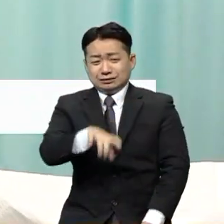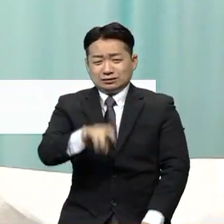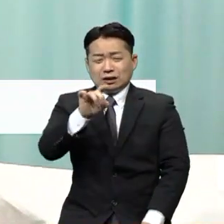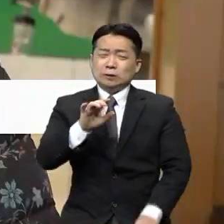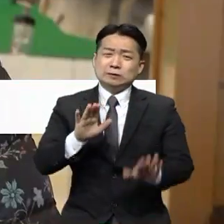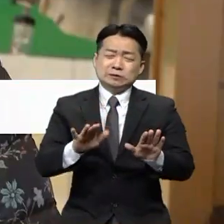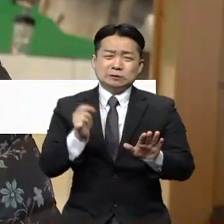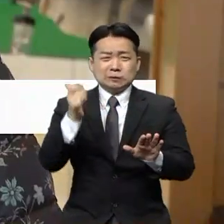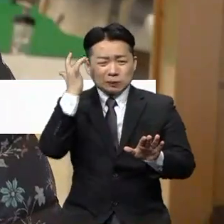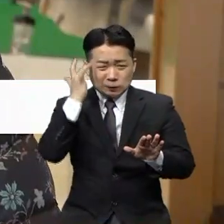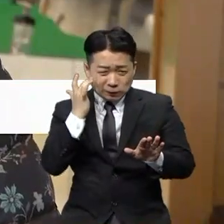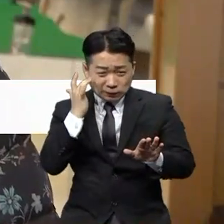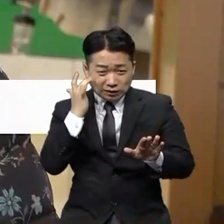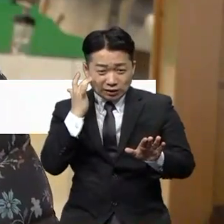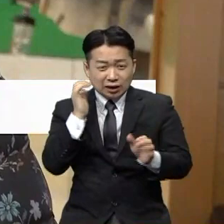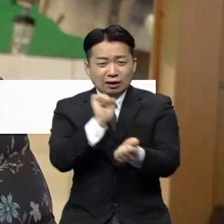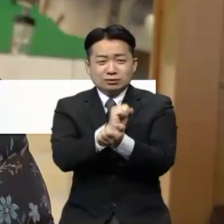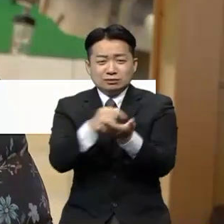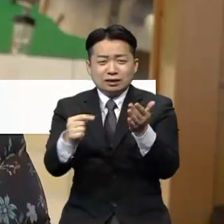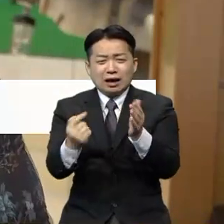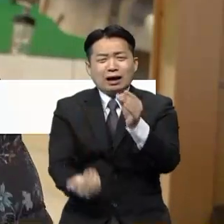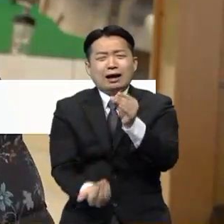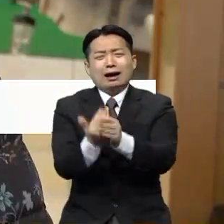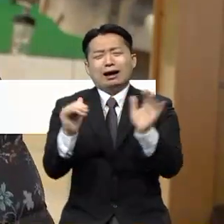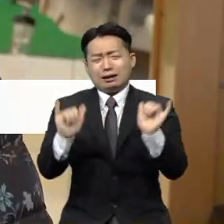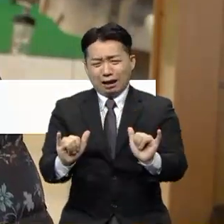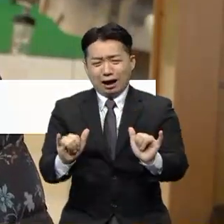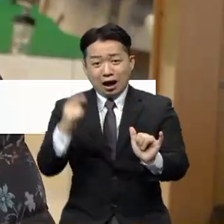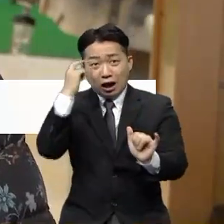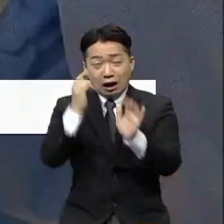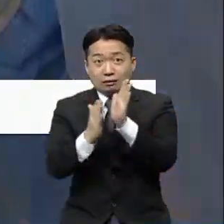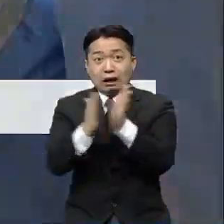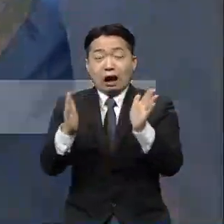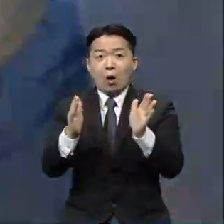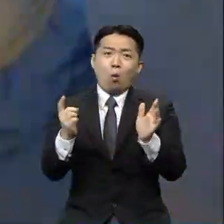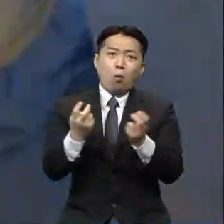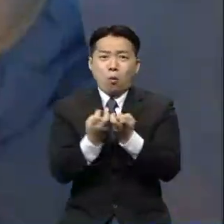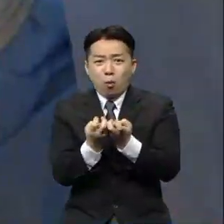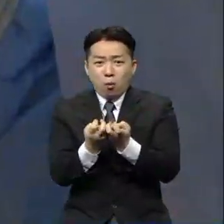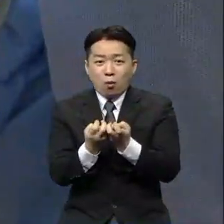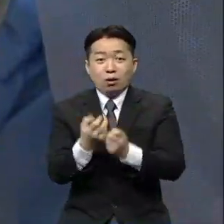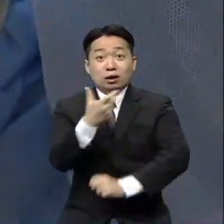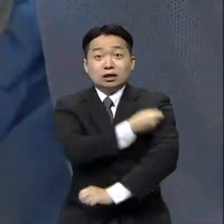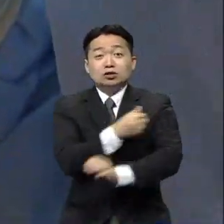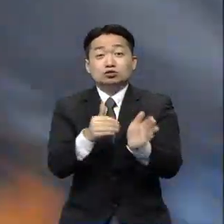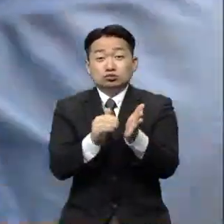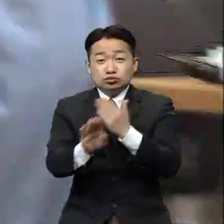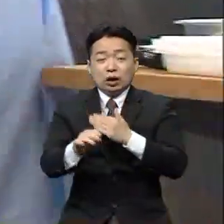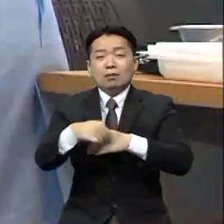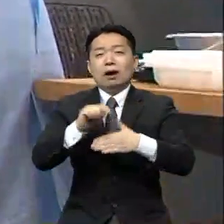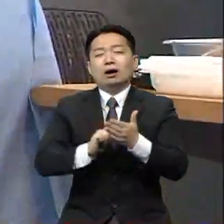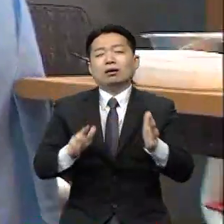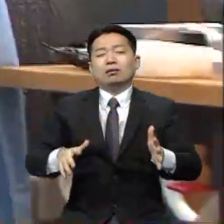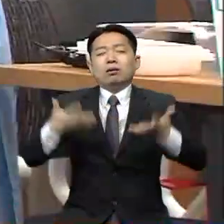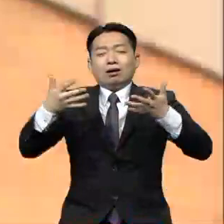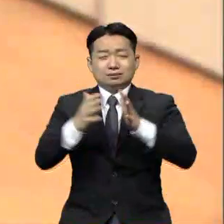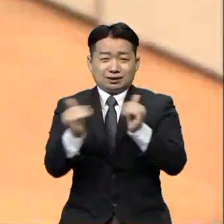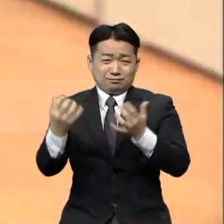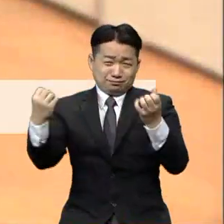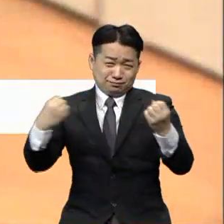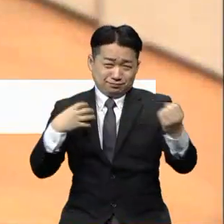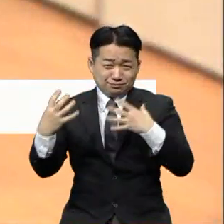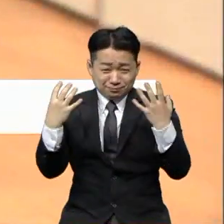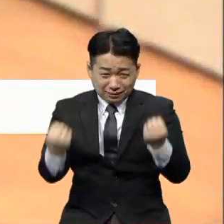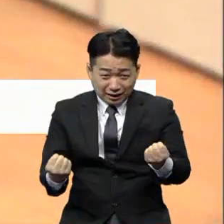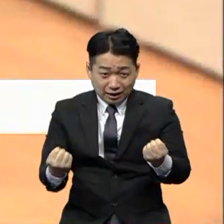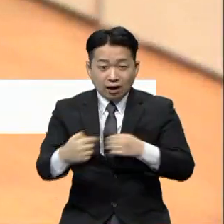떨리고 부작용 때문에 혹시 맞고 나서 열이 많이 나면 어떡하나. 맞고 나니 홀가분하다는 분들이 많았습니다. 맞고